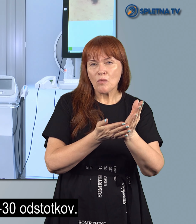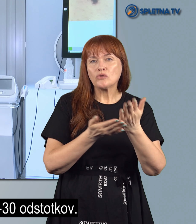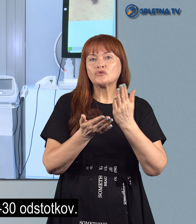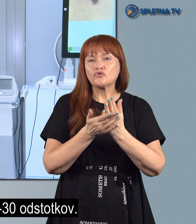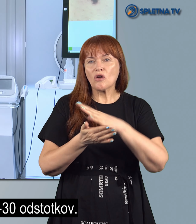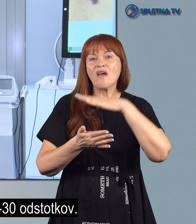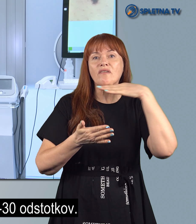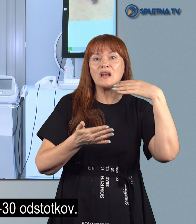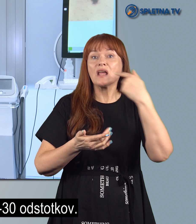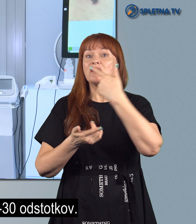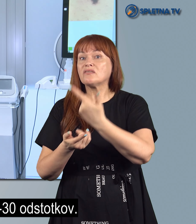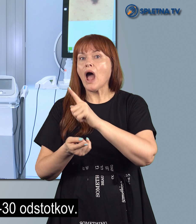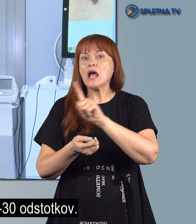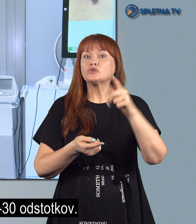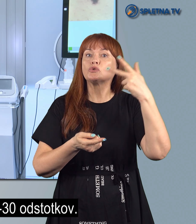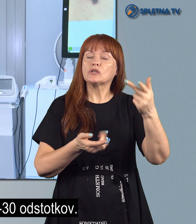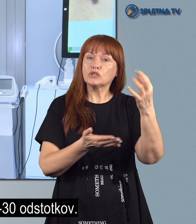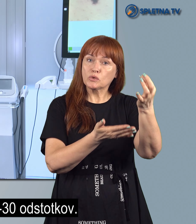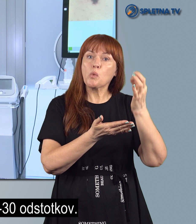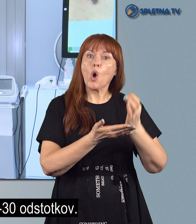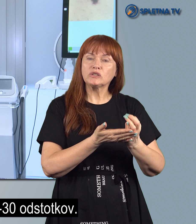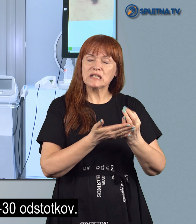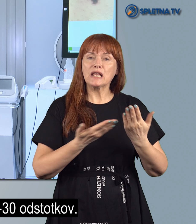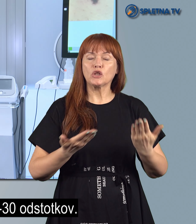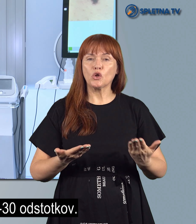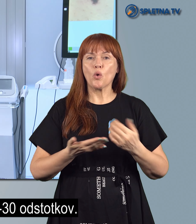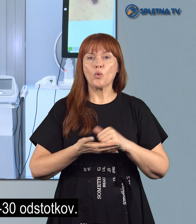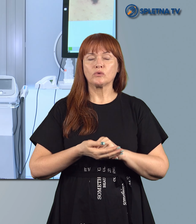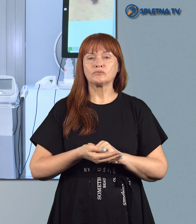velika, 20–30%.